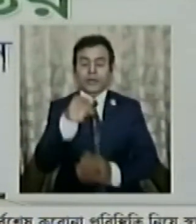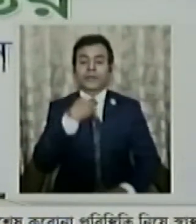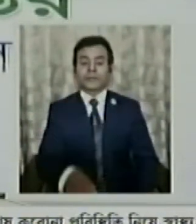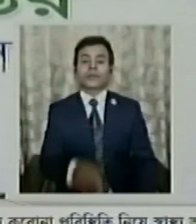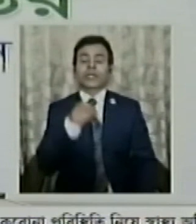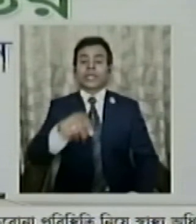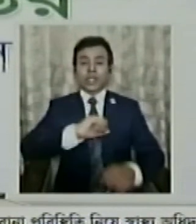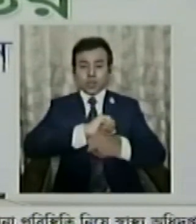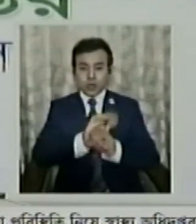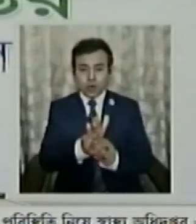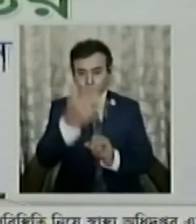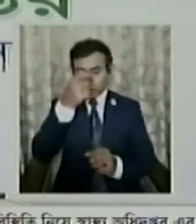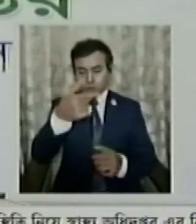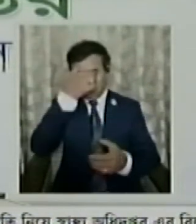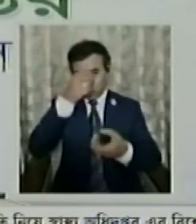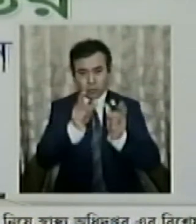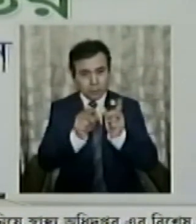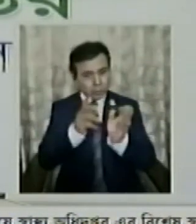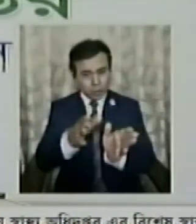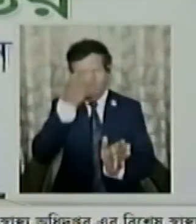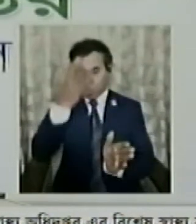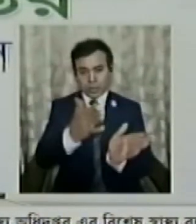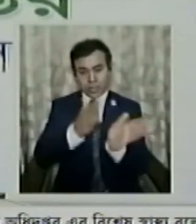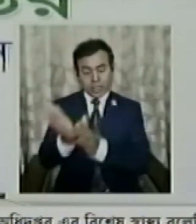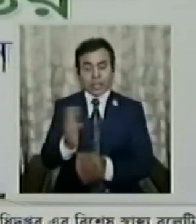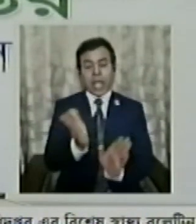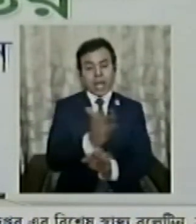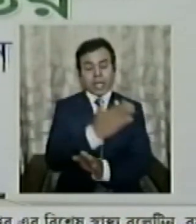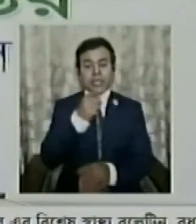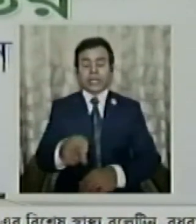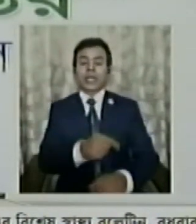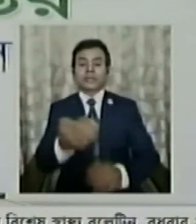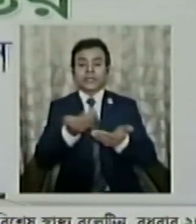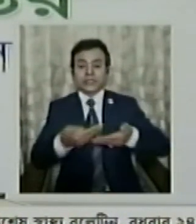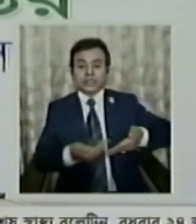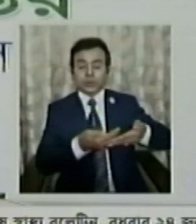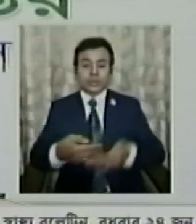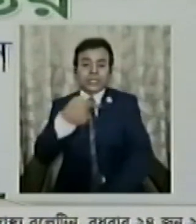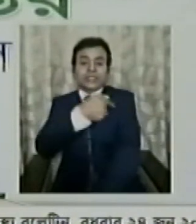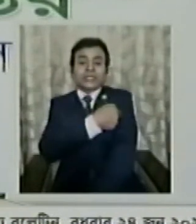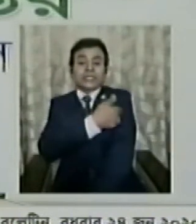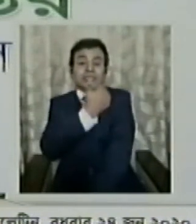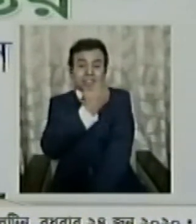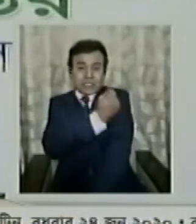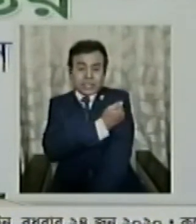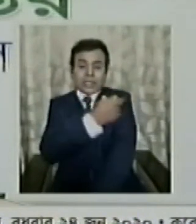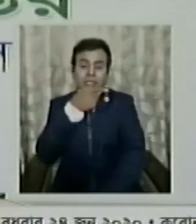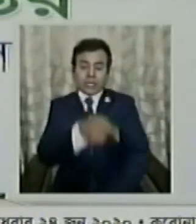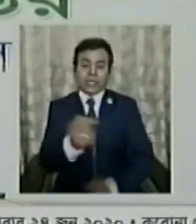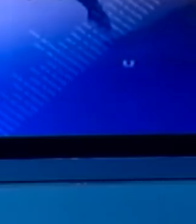নতুন সুস্থ হয়েছেন ২,৩১ জন। করোনা ভাইরাস পরিস্থিতি নিয়ে স্বাস্থ্য অধিদপ্তরের নিয়মিত ব্রিফিংয়ে এসব তথ্য জানানো